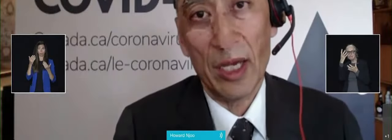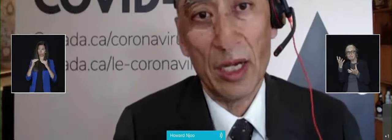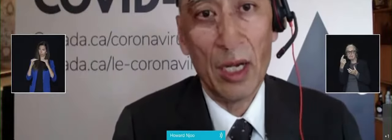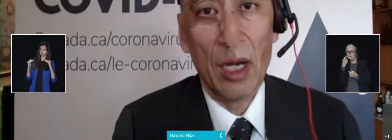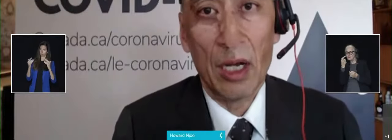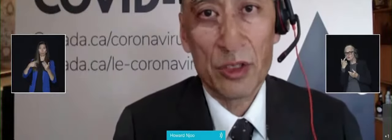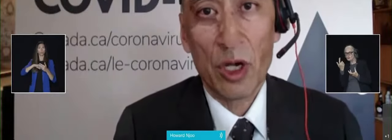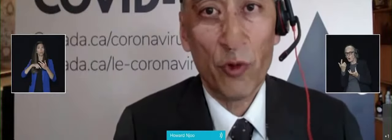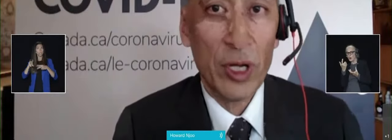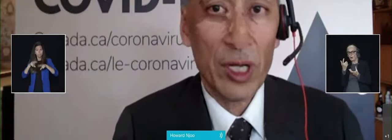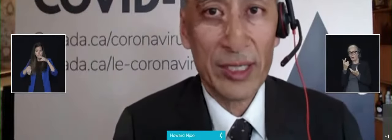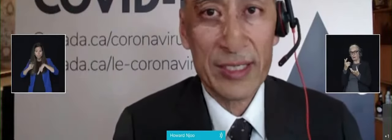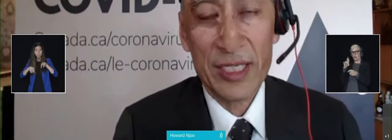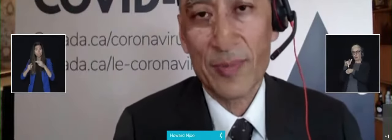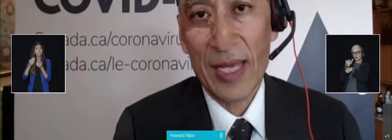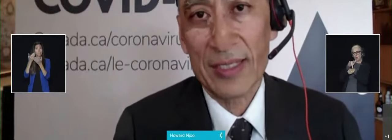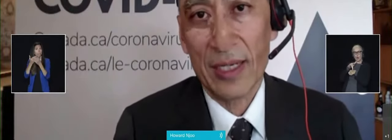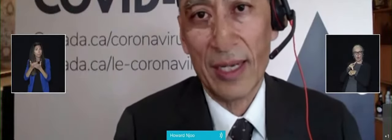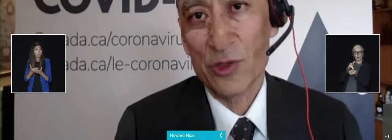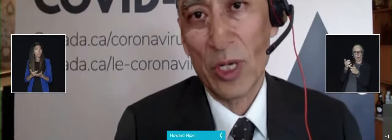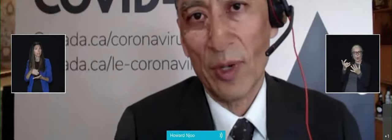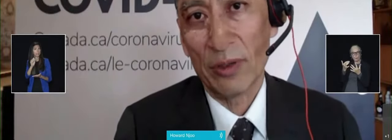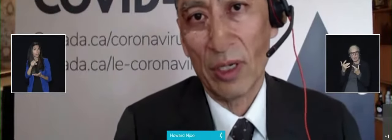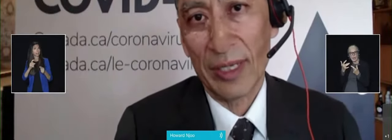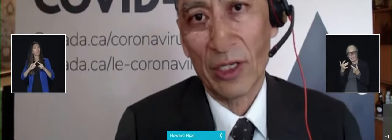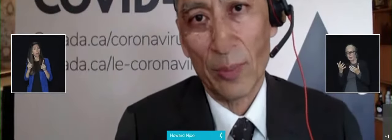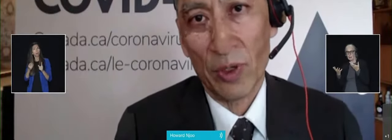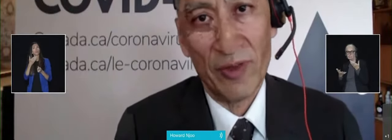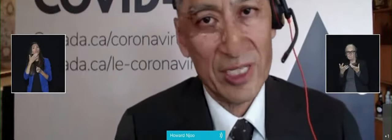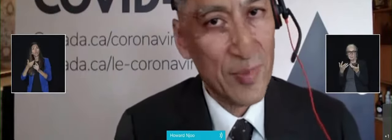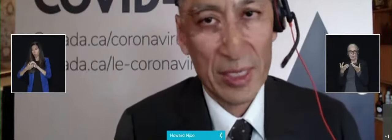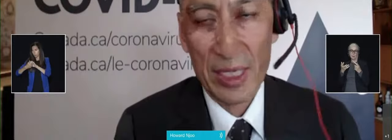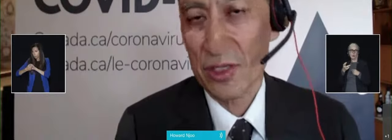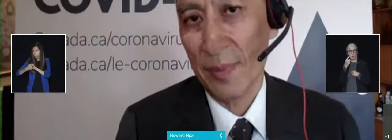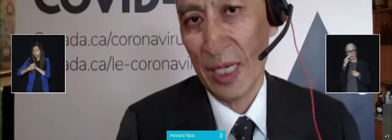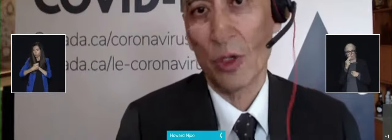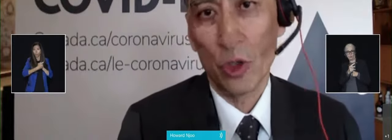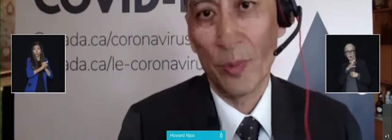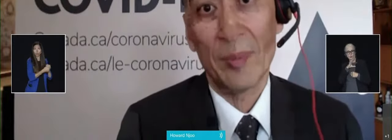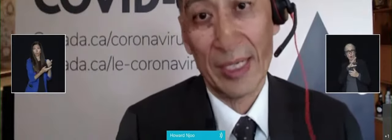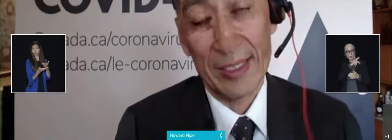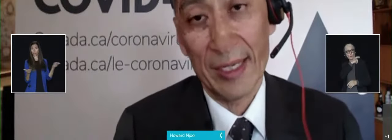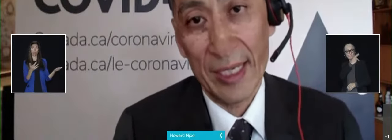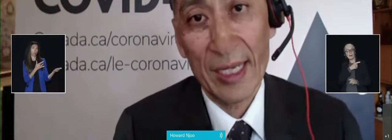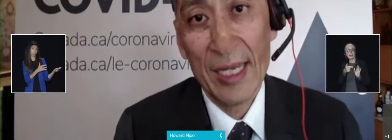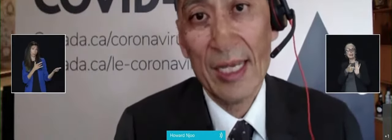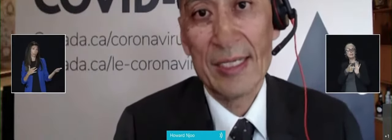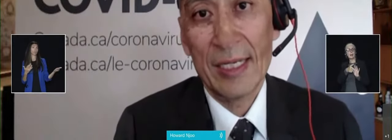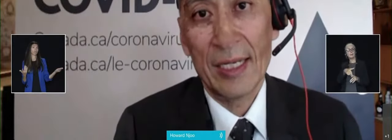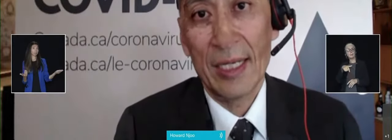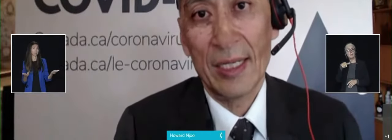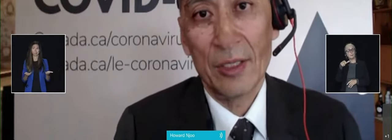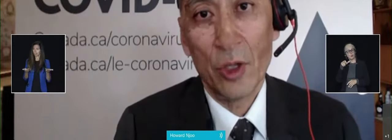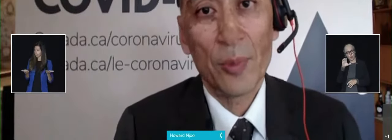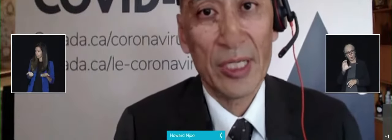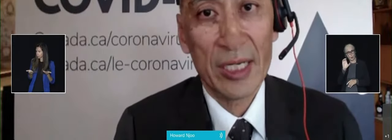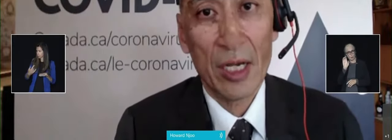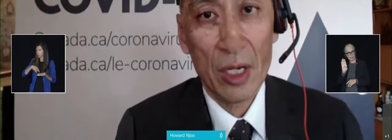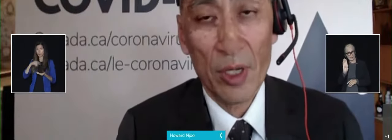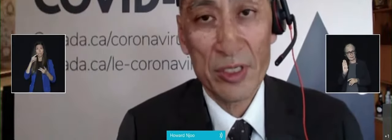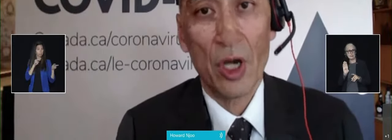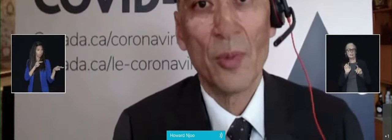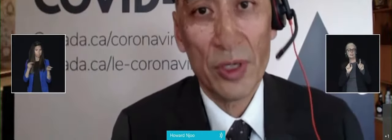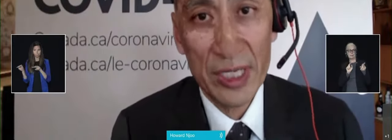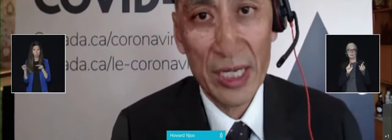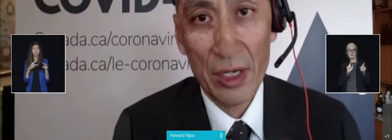étroitement. Et ce qu'on voit, qu'est-ce qui se passe actuellement dans quelques provinces, par exemple, à Colombie-Britannique, si le nombre